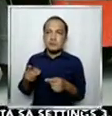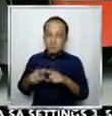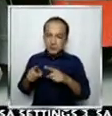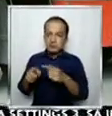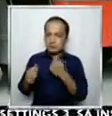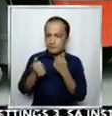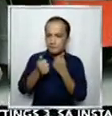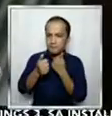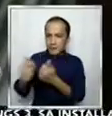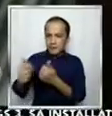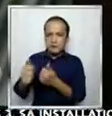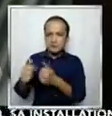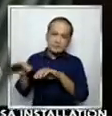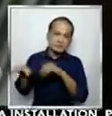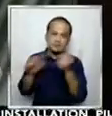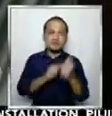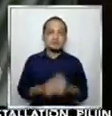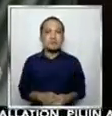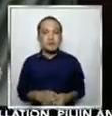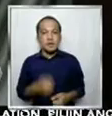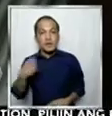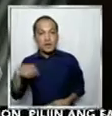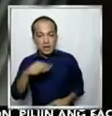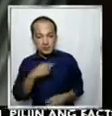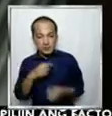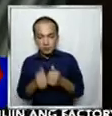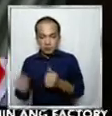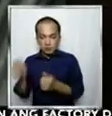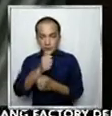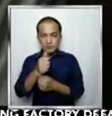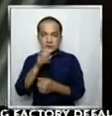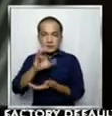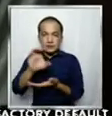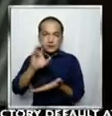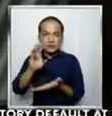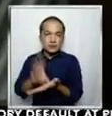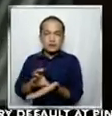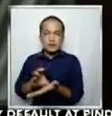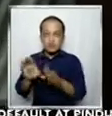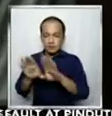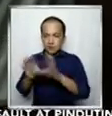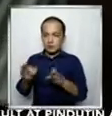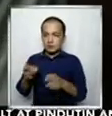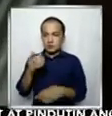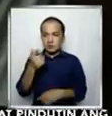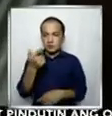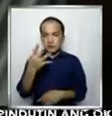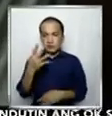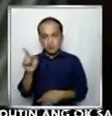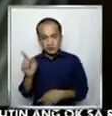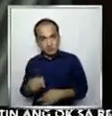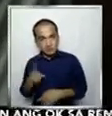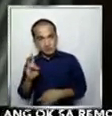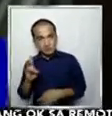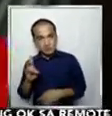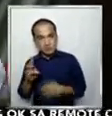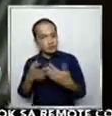yung paglikas. Ang ating pong command center ay bukas po, 24/7 po ito. Kahit po mag-brown